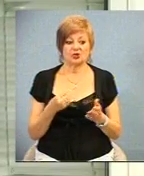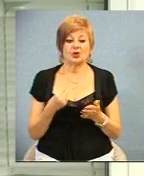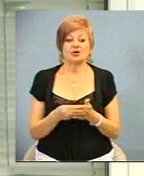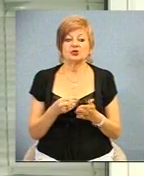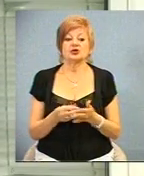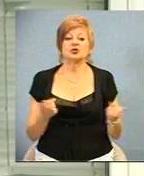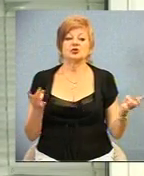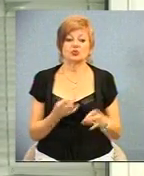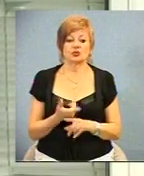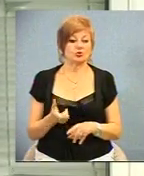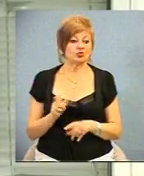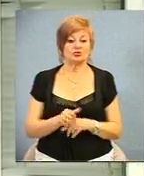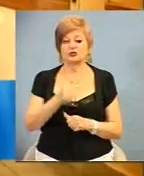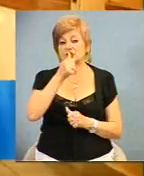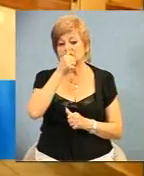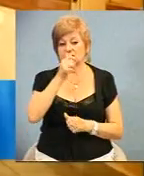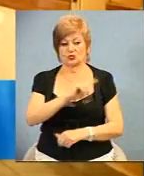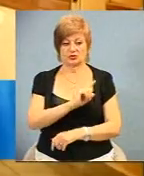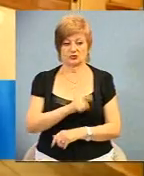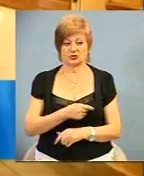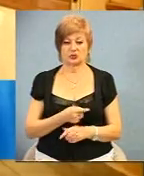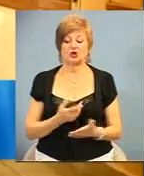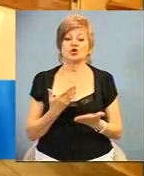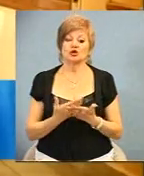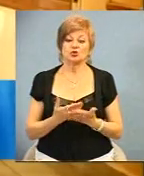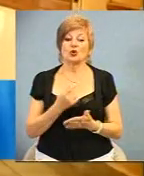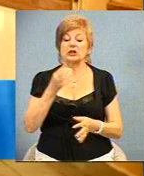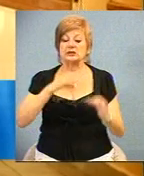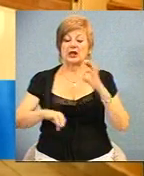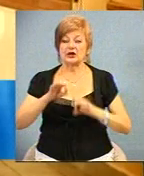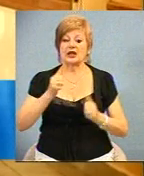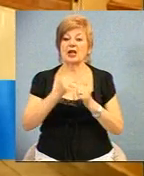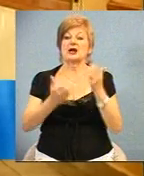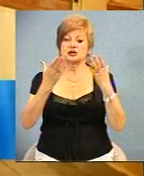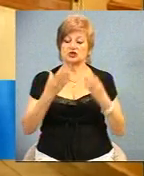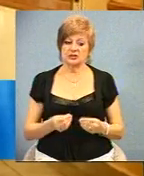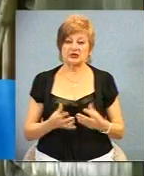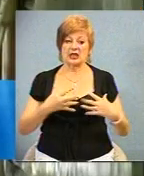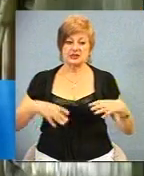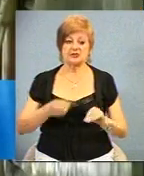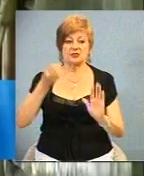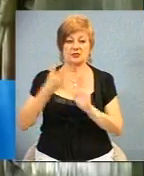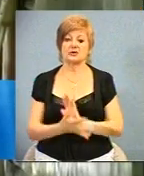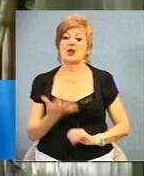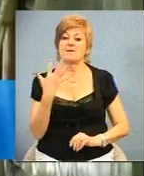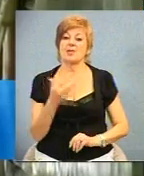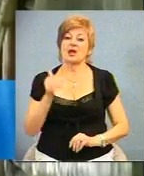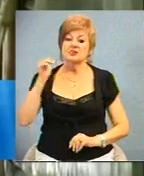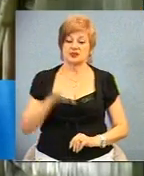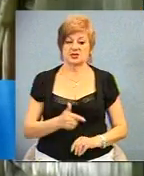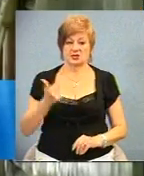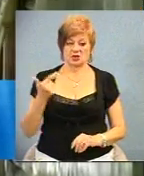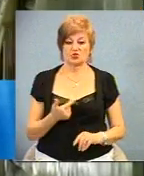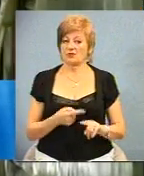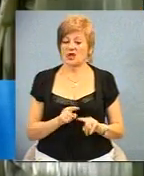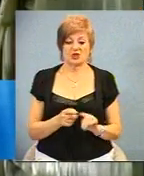нужна дуже. Ну, мені в силах просто. Тільки на медичні препарати щодня родина Яковлевих витрачає понад 5000 гривень. І